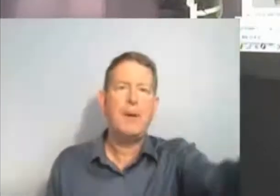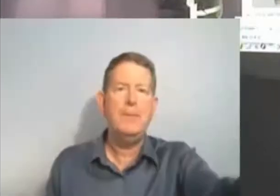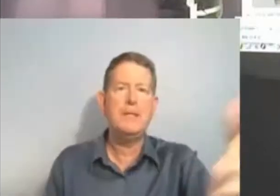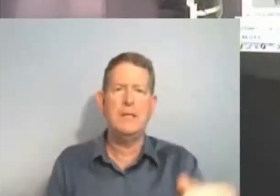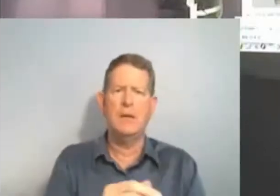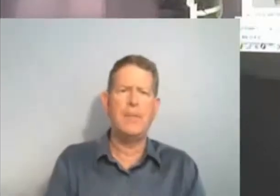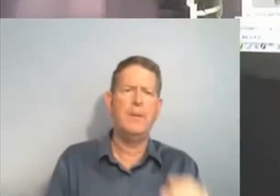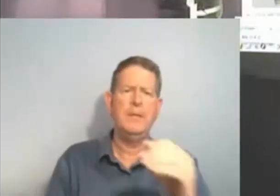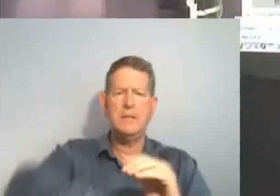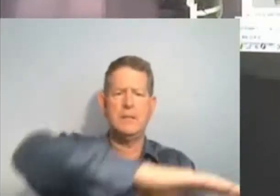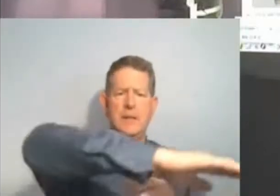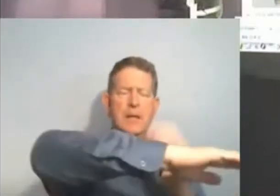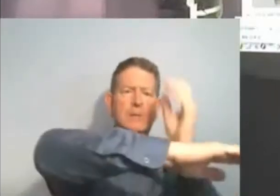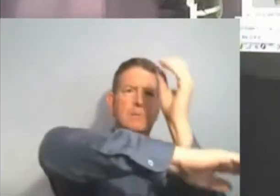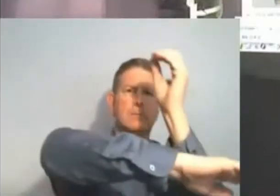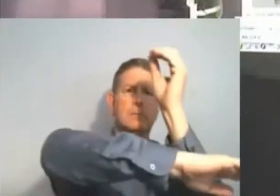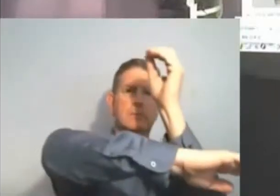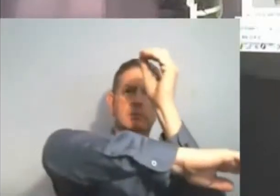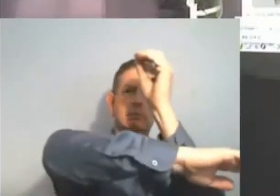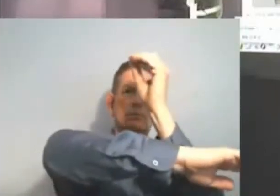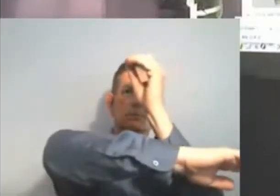de l'après-midi. L'après-midi, c'est